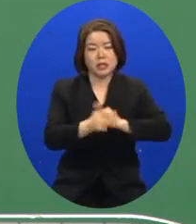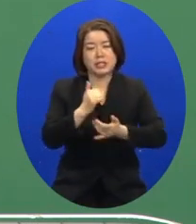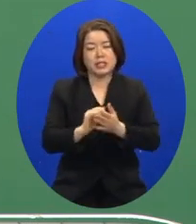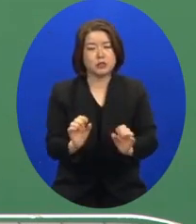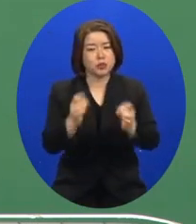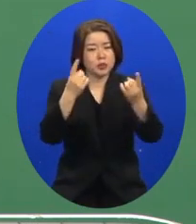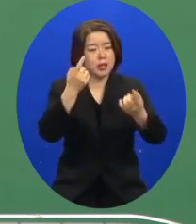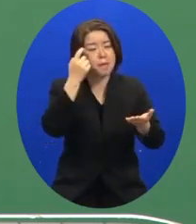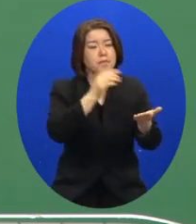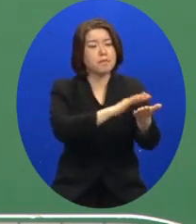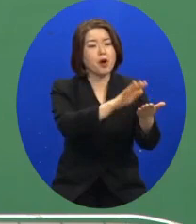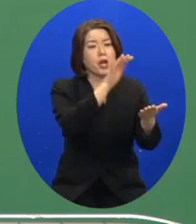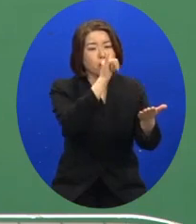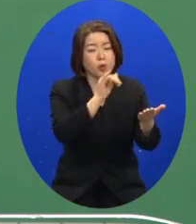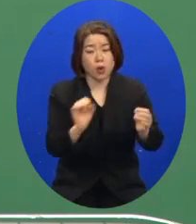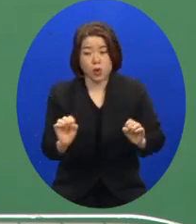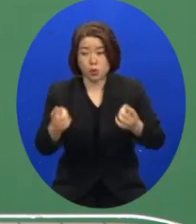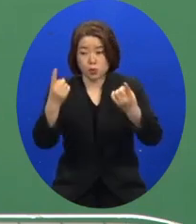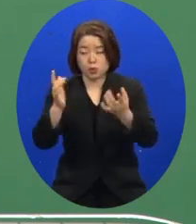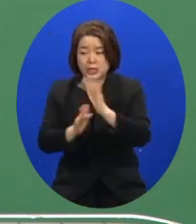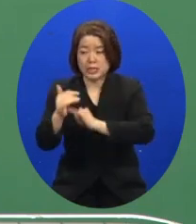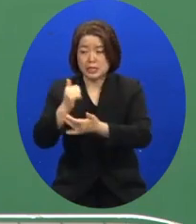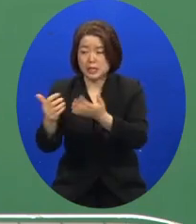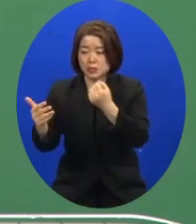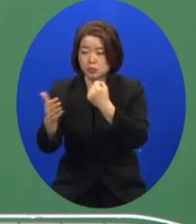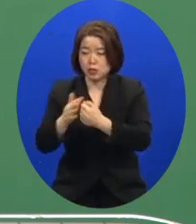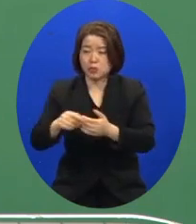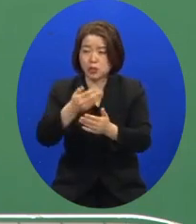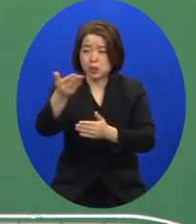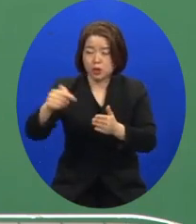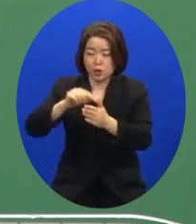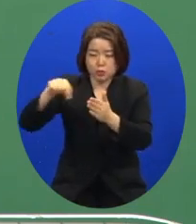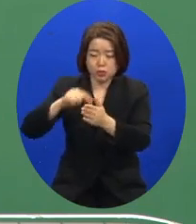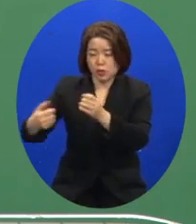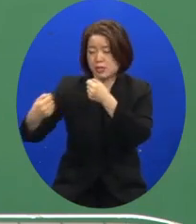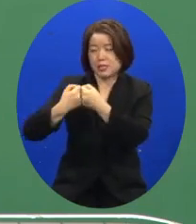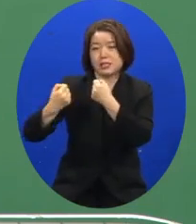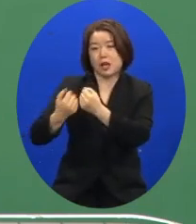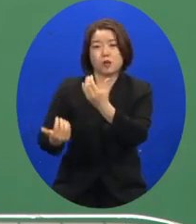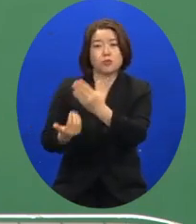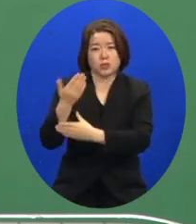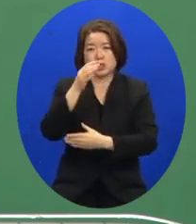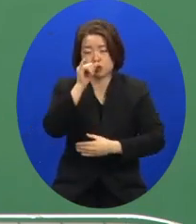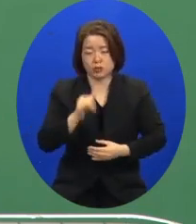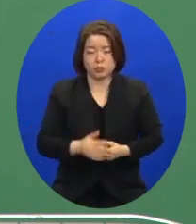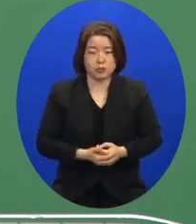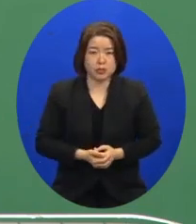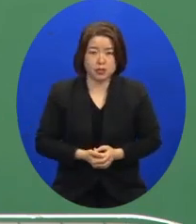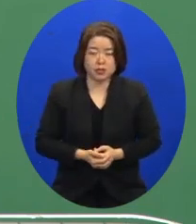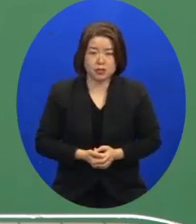있고 또 동시에 예수님 때문에 여러분 속에는 싸움이 일어납니다.